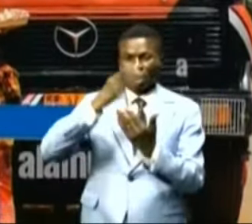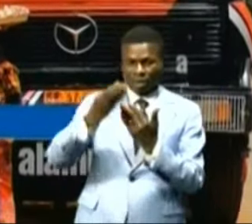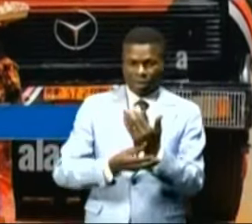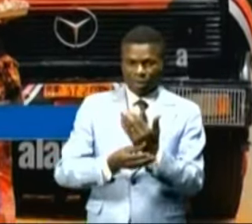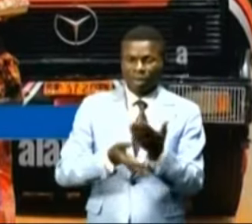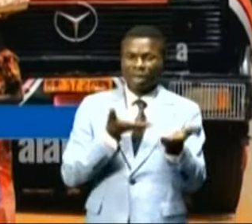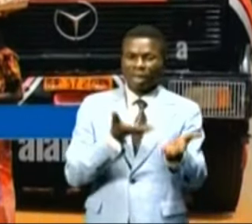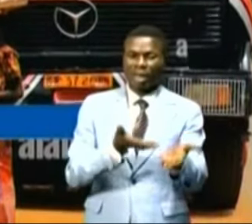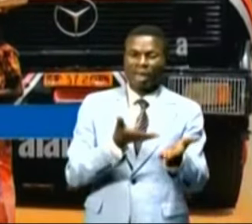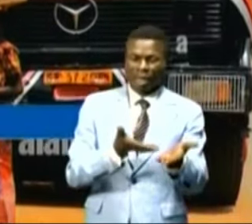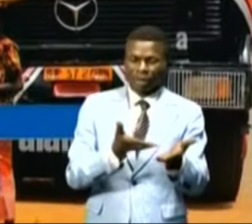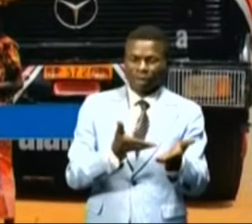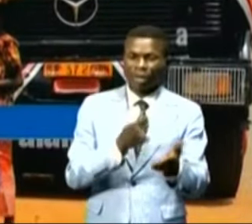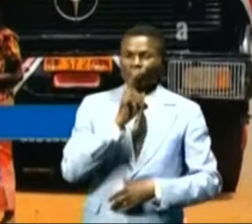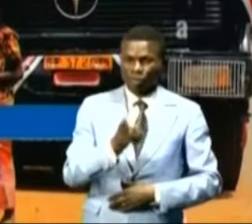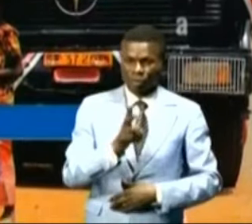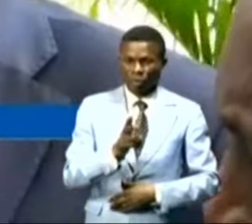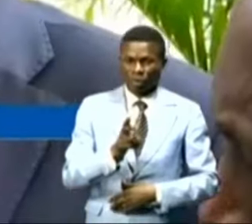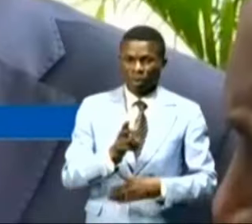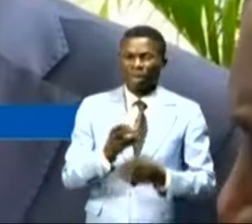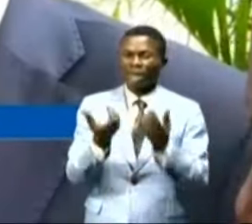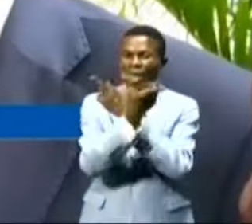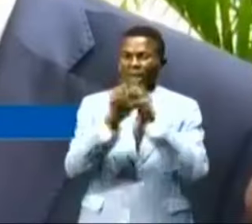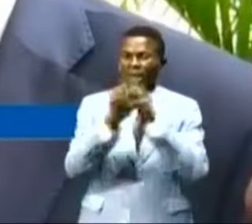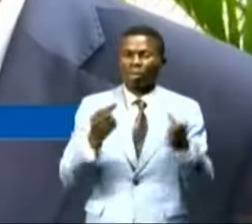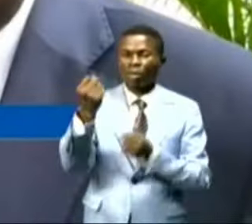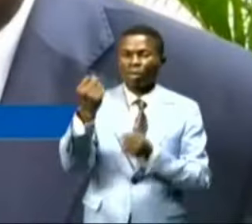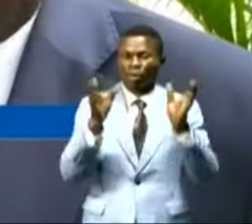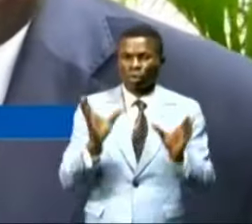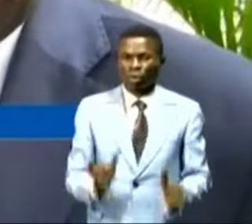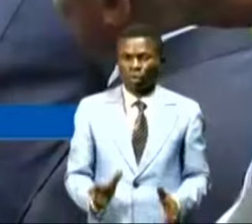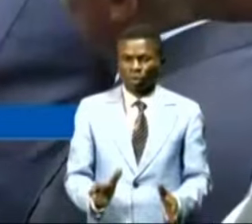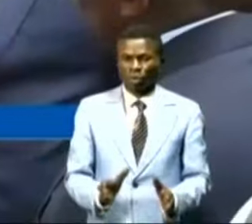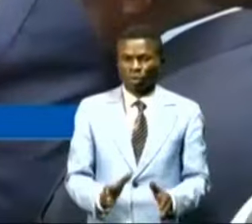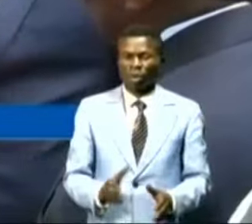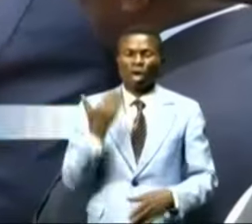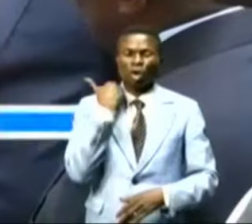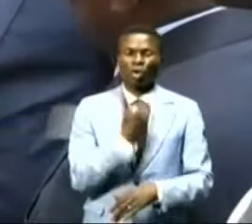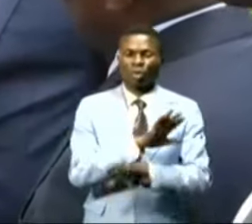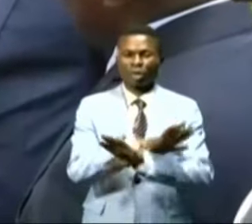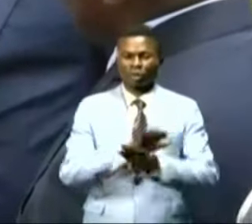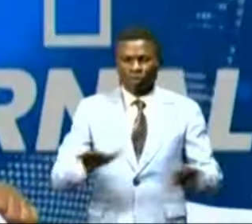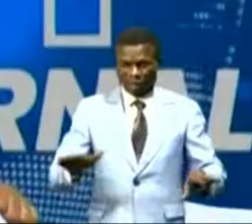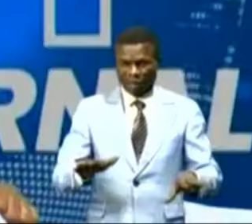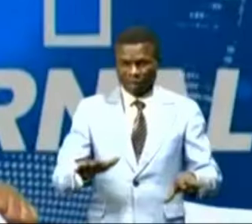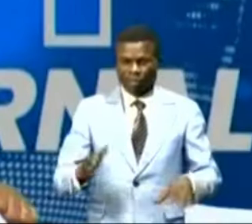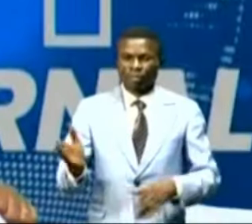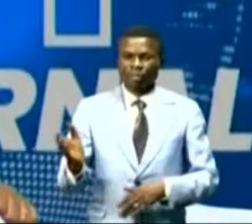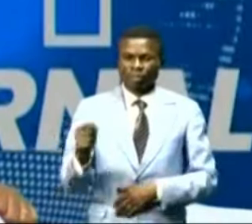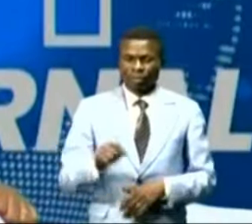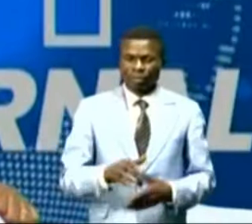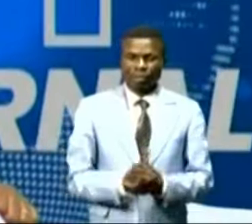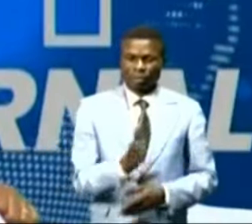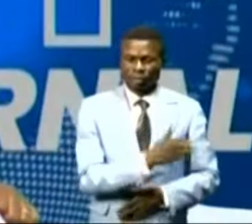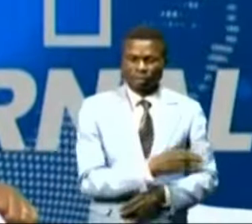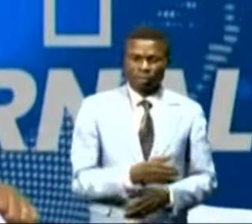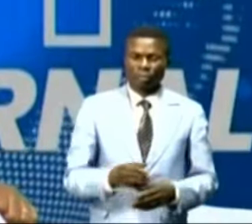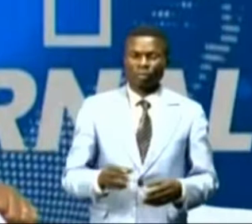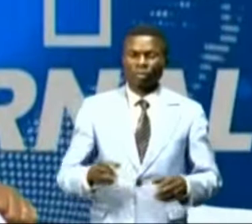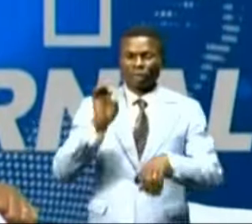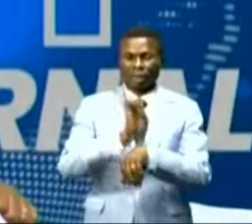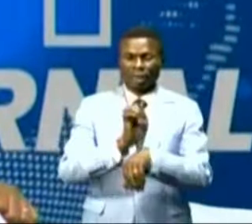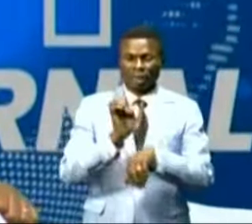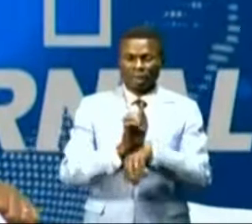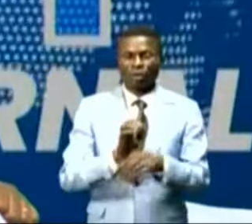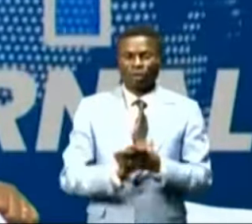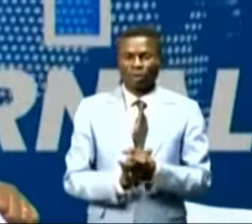assister solennellement à la sortie de ces véhicules congolais de la terre de l'Ouganda. Les confessions